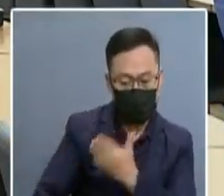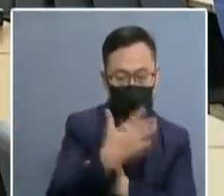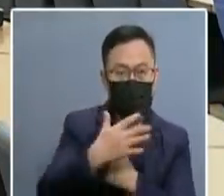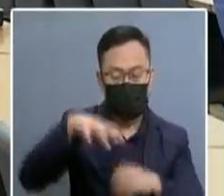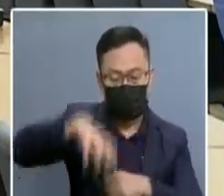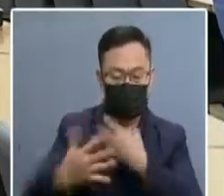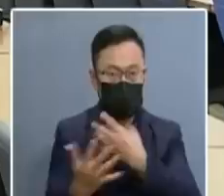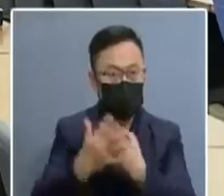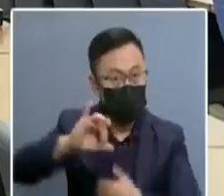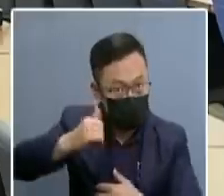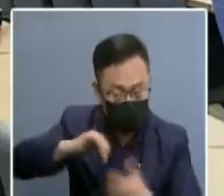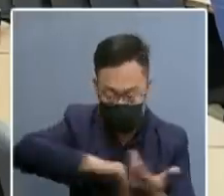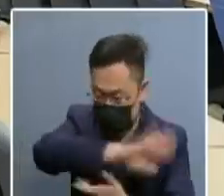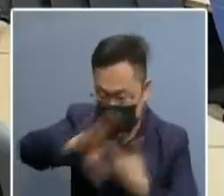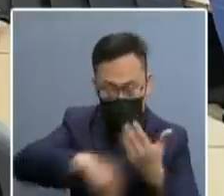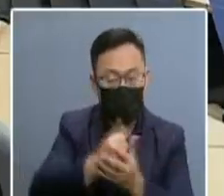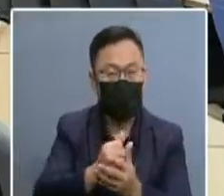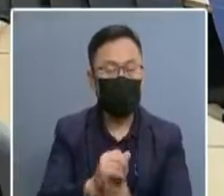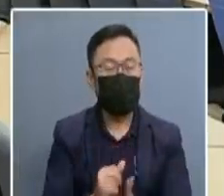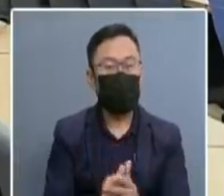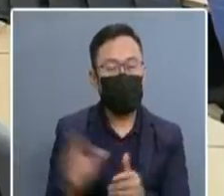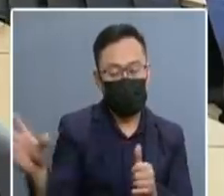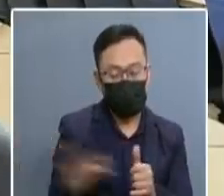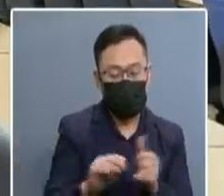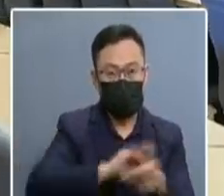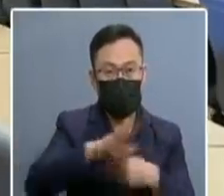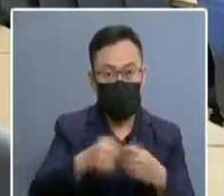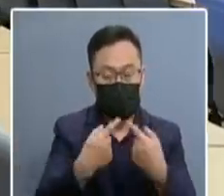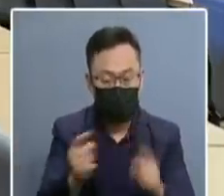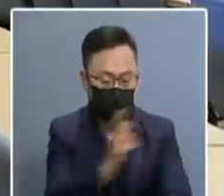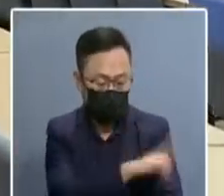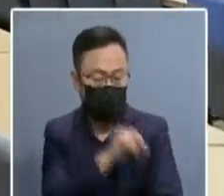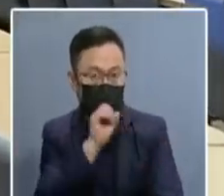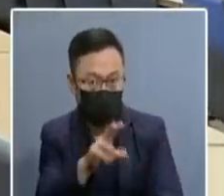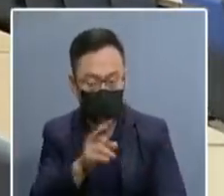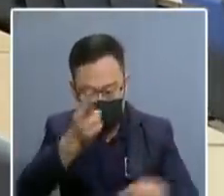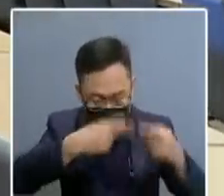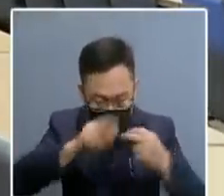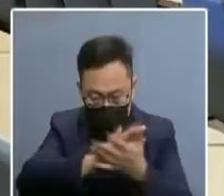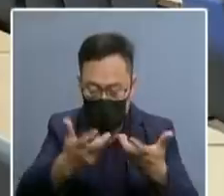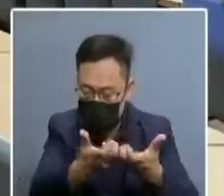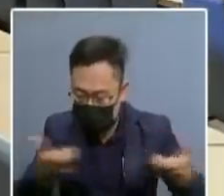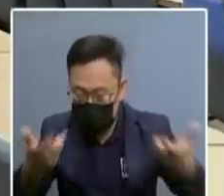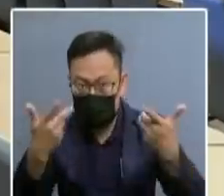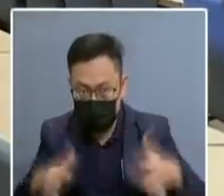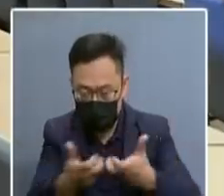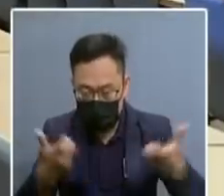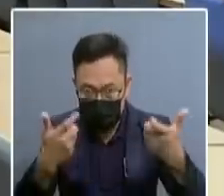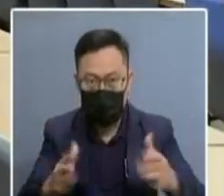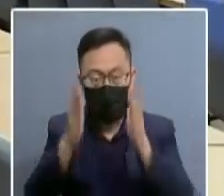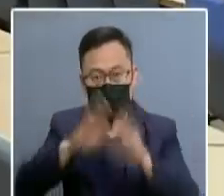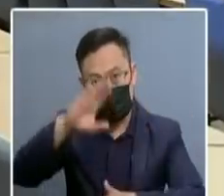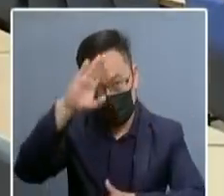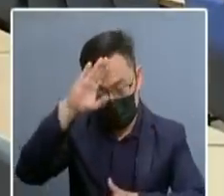แต่ว่าสถานการณ์ยังไม่ถึงขั้นนั้นครับเพราะมีการยืนยันทางการแพทย์ว่าสามารถควบคุมการแพร่ระบาดและผู้ป่วยจำนวนหนึ่งนั้นก็มีภูมิคุ้มกัน